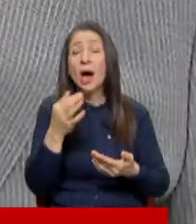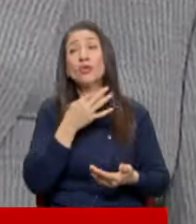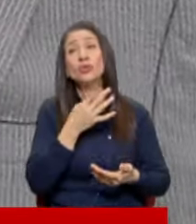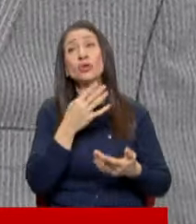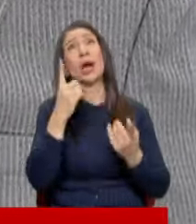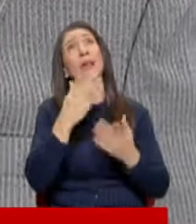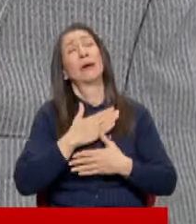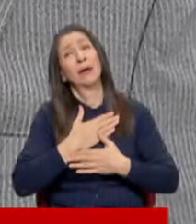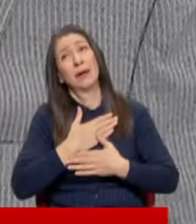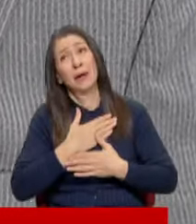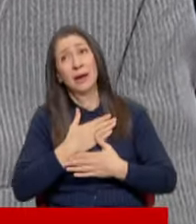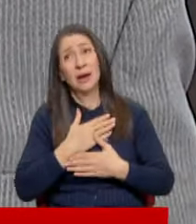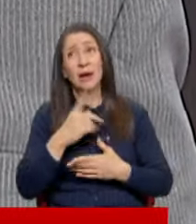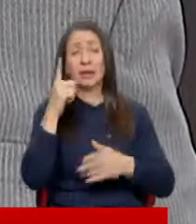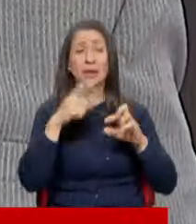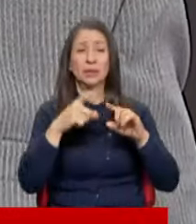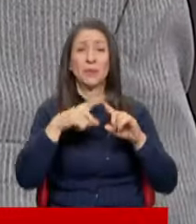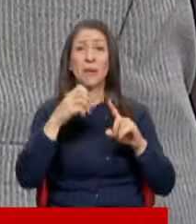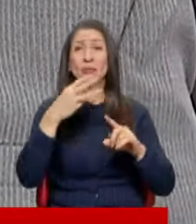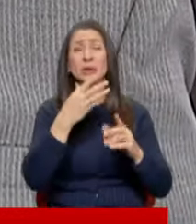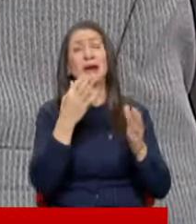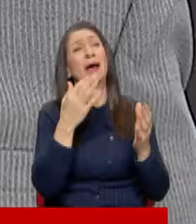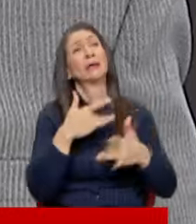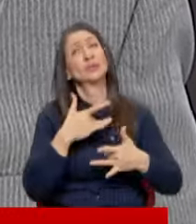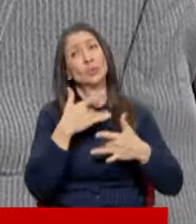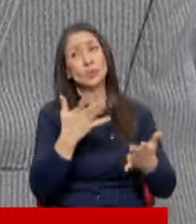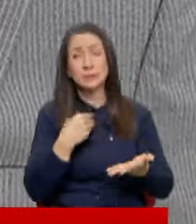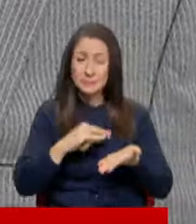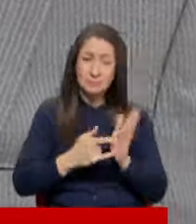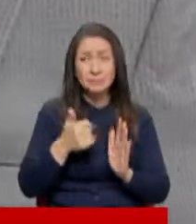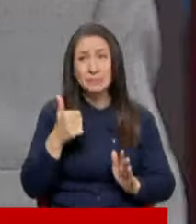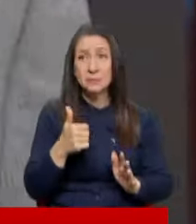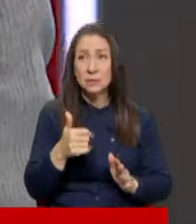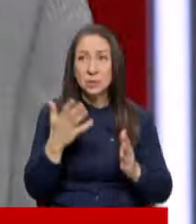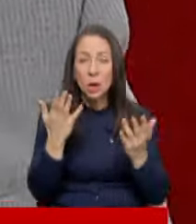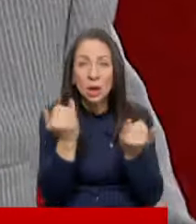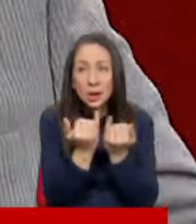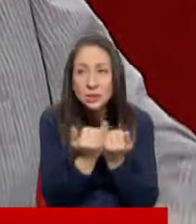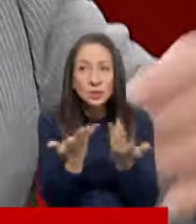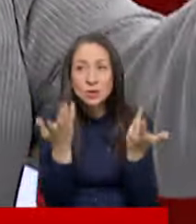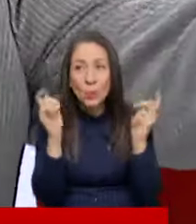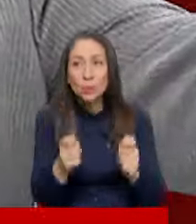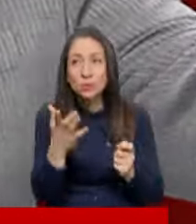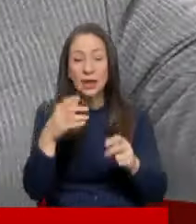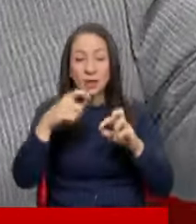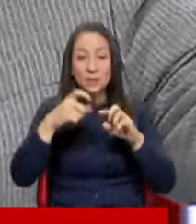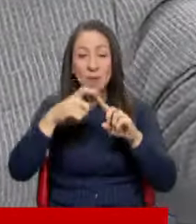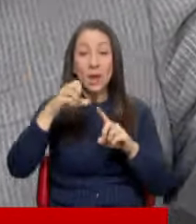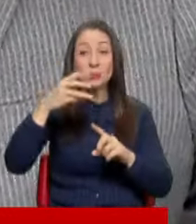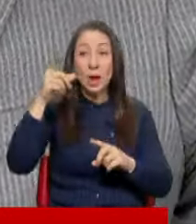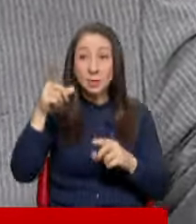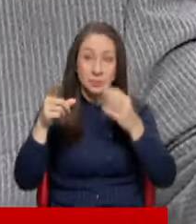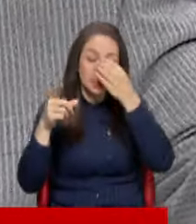Allah'a diyor Allah Recep Tayyip Erdoğan'dan razı olsun geçiniyorum diyor ya kardeş nasıl geçiniyor Recep Tayyip